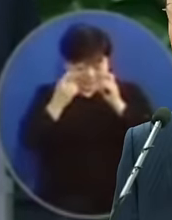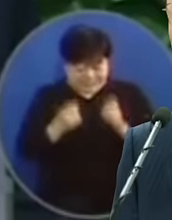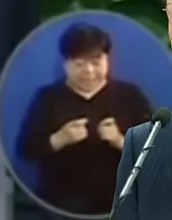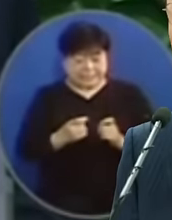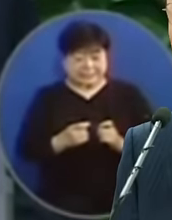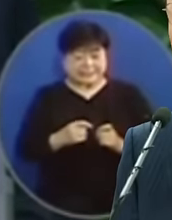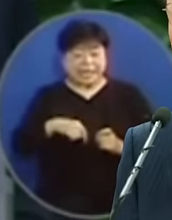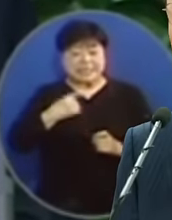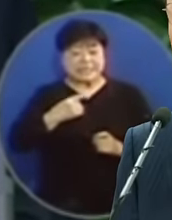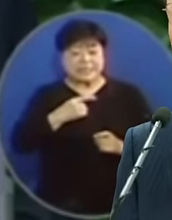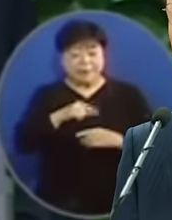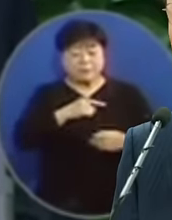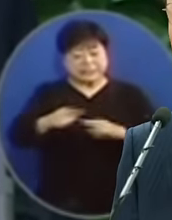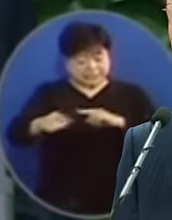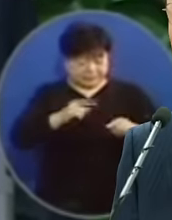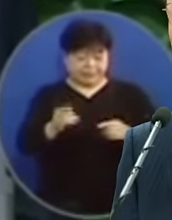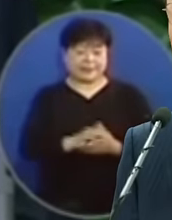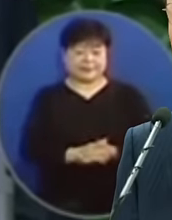여러분이 다스려야 돼요.